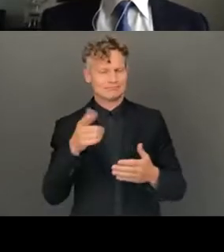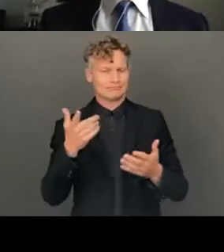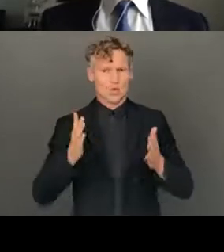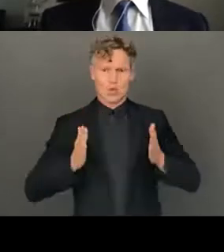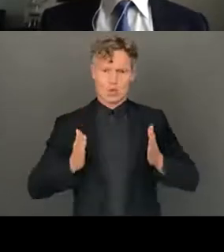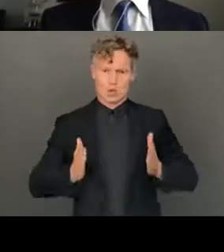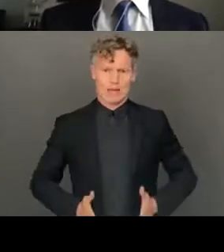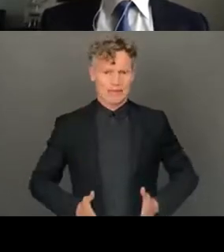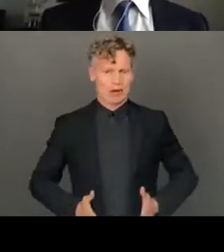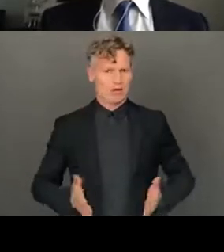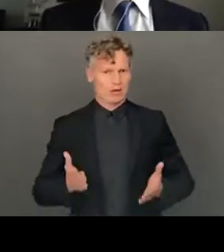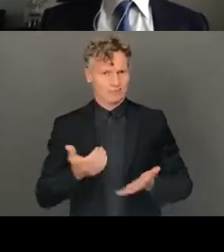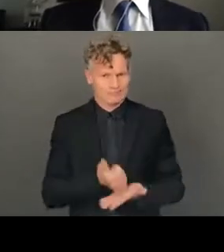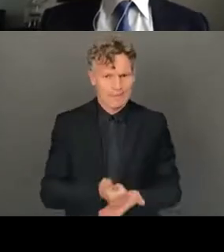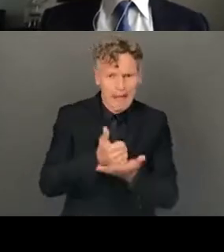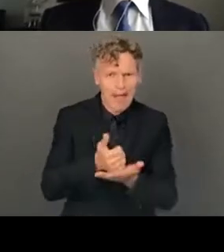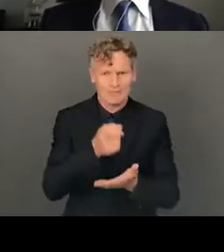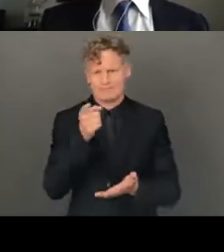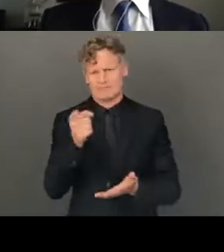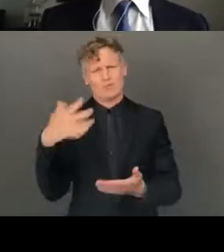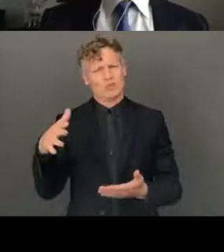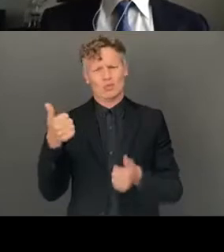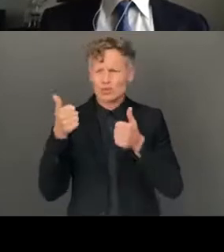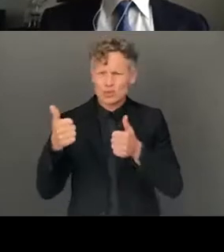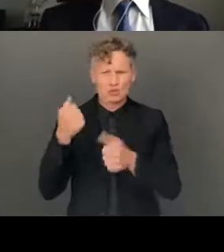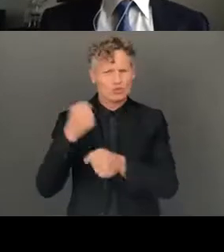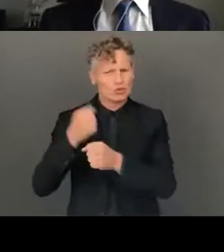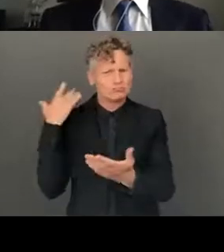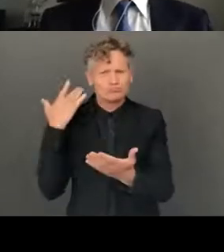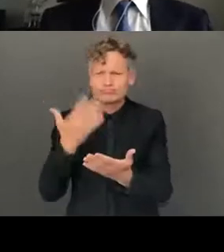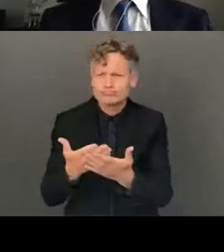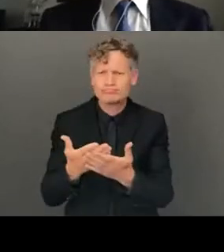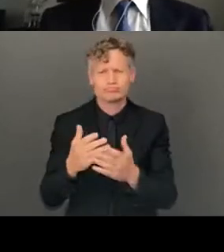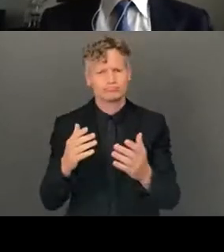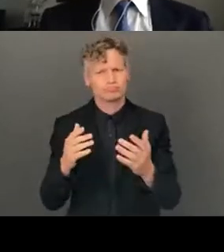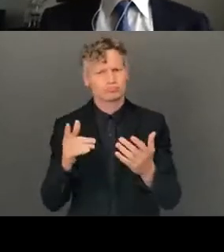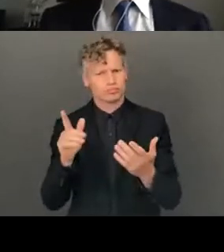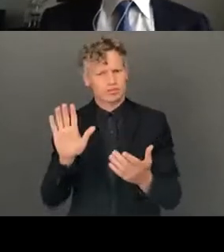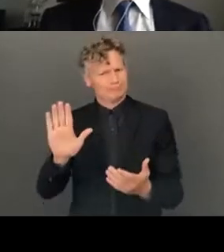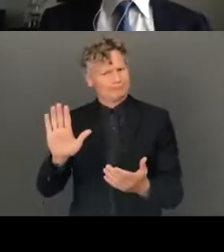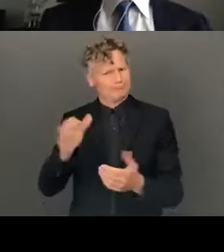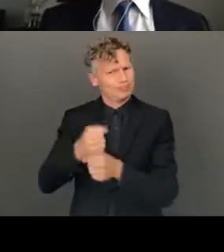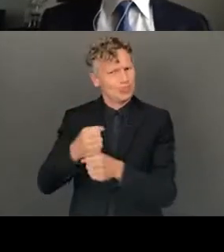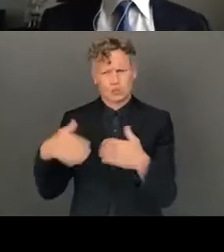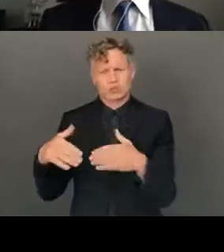dans les efforts humanitaires. Vous avez fait un très bon travail.